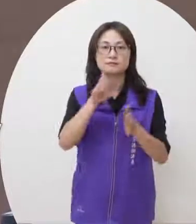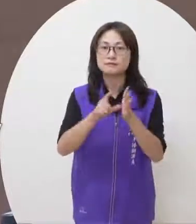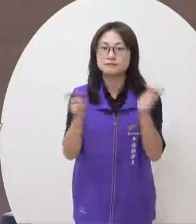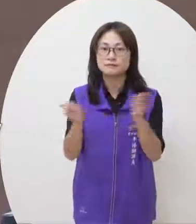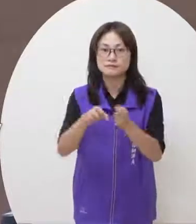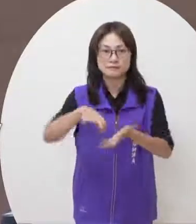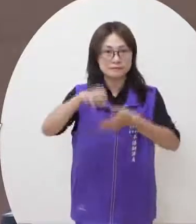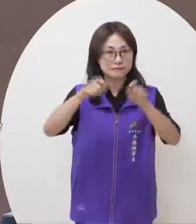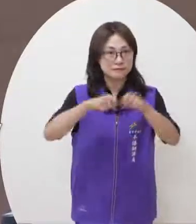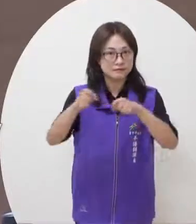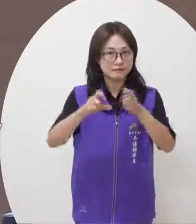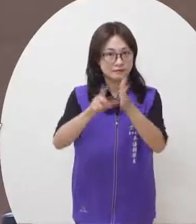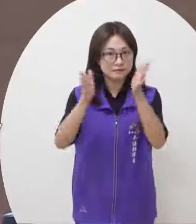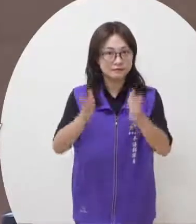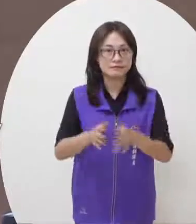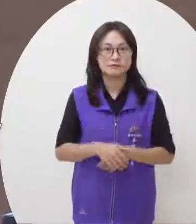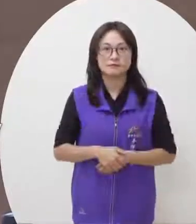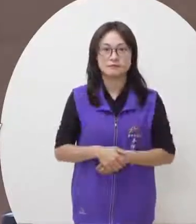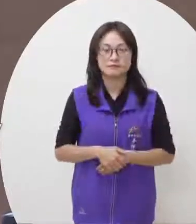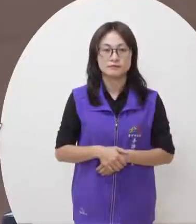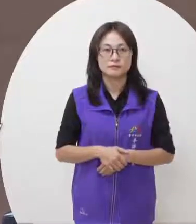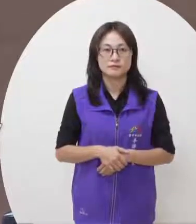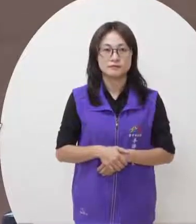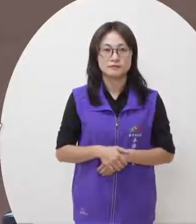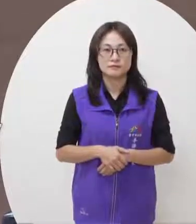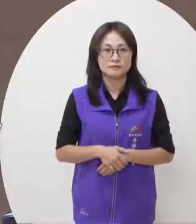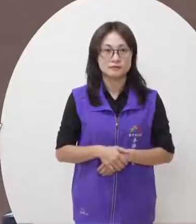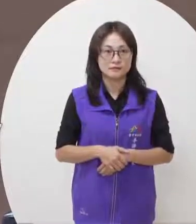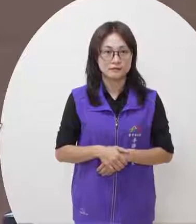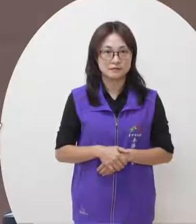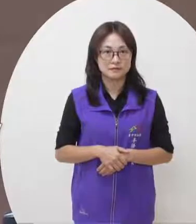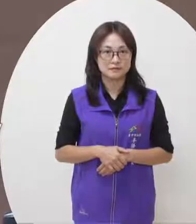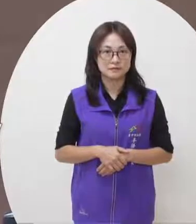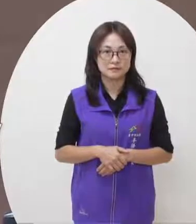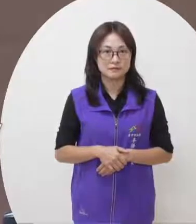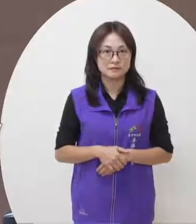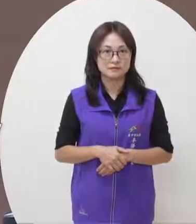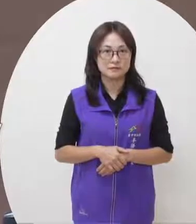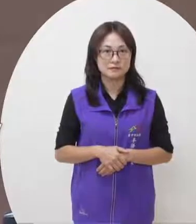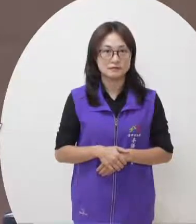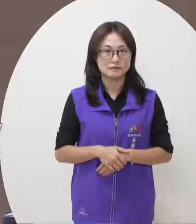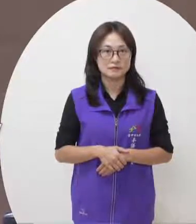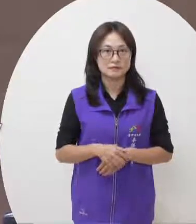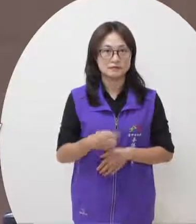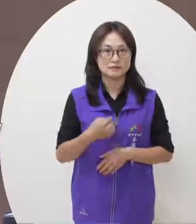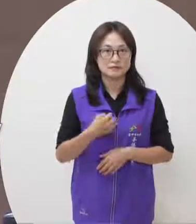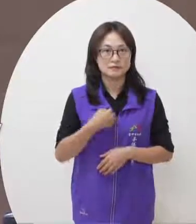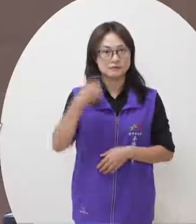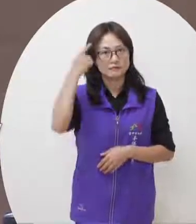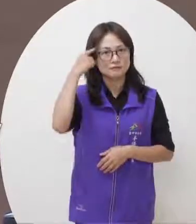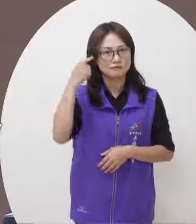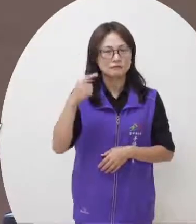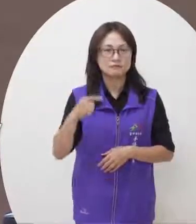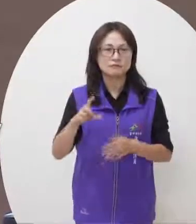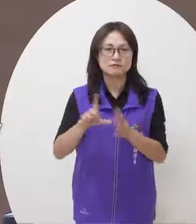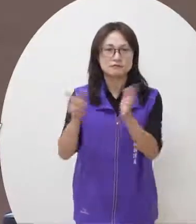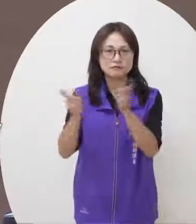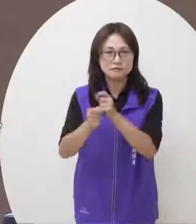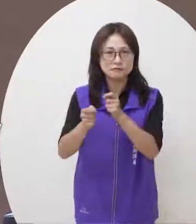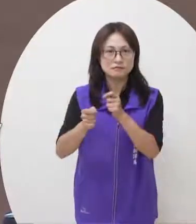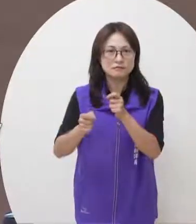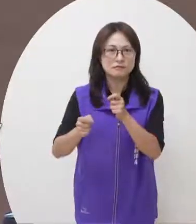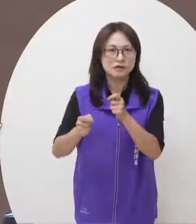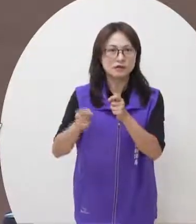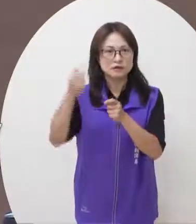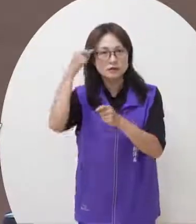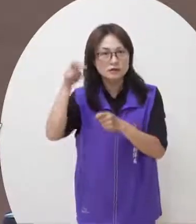案期间，那接着是临时动议哈，那我想把它合并举行。那除了我们这